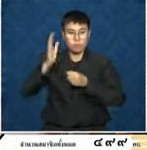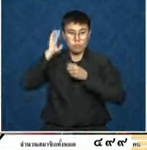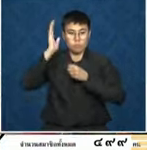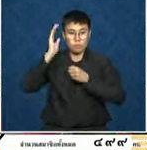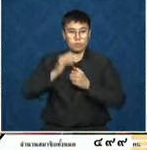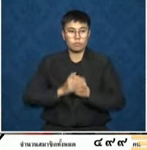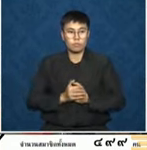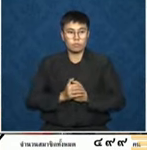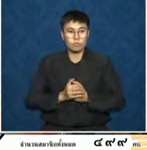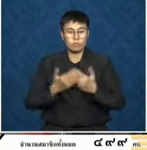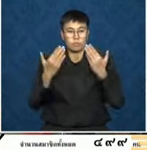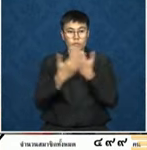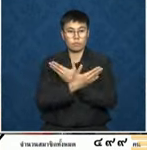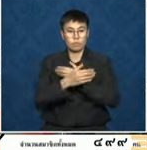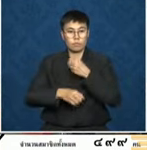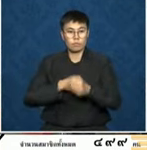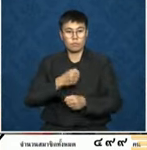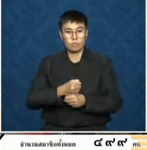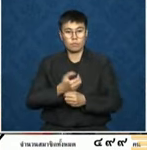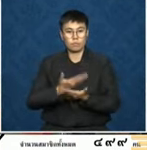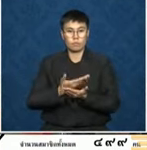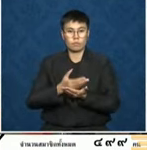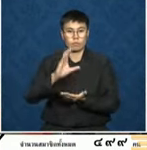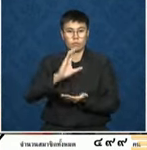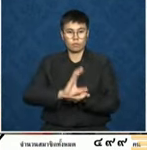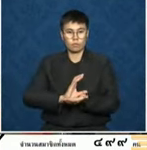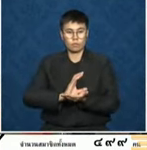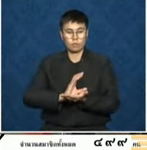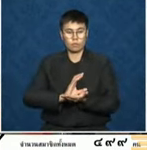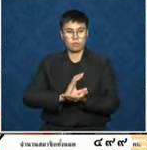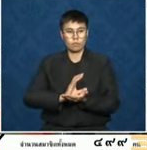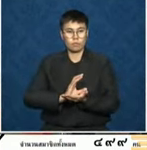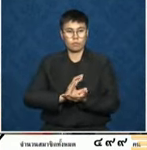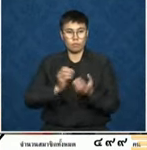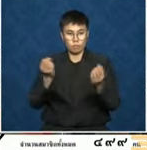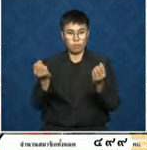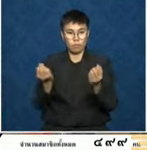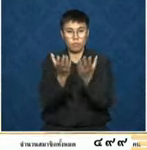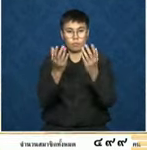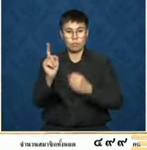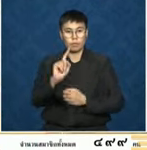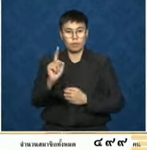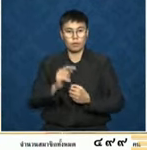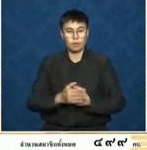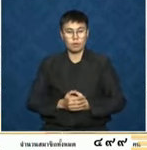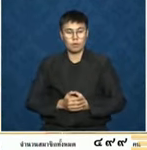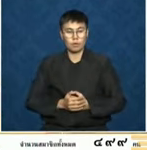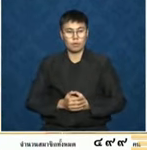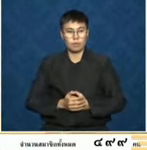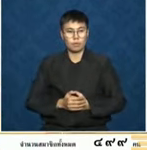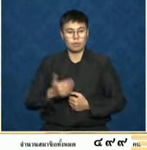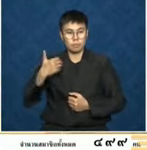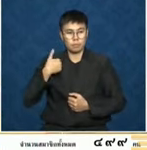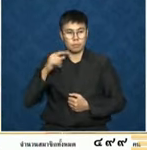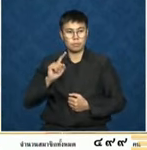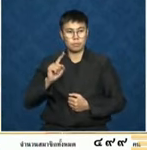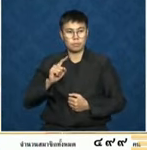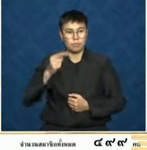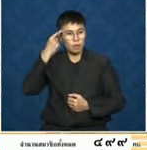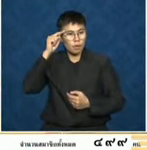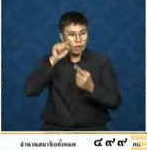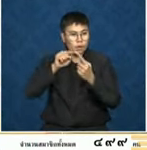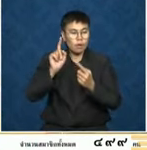ติการเปลี่ยนปีปฏิทินงบประมาณนะครับว่ามันจะส่งผลกระทบอะไรบ้างนะครับแล้วก็ปัจจัยอะไรที่เราควรคำนึ